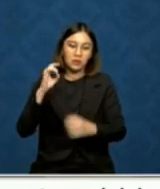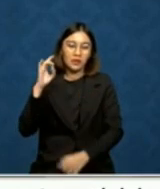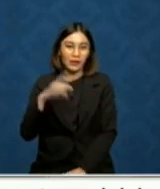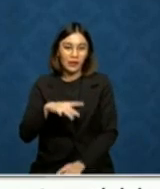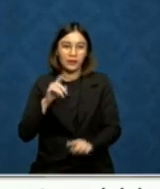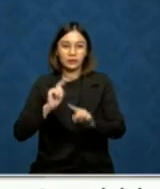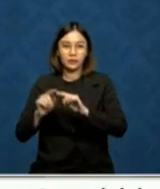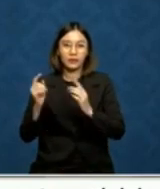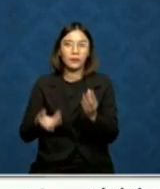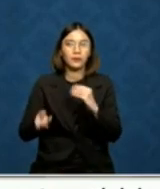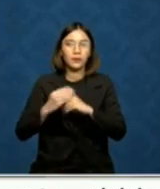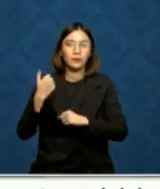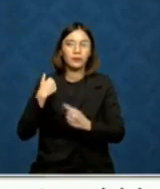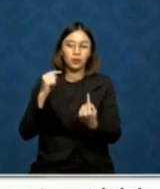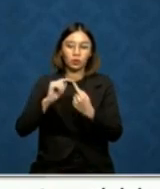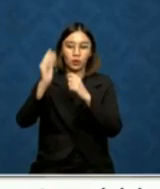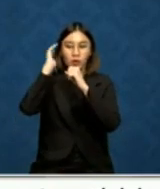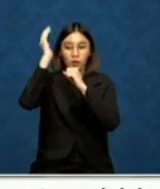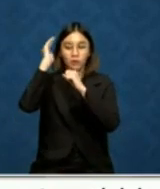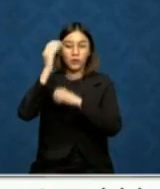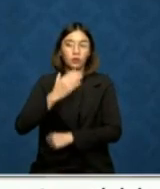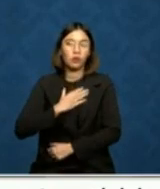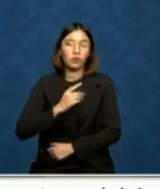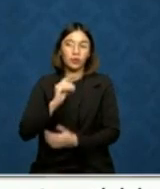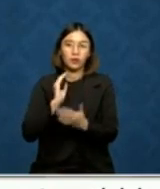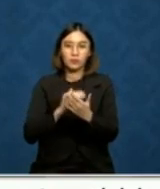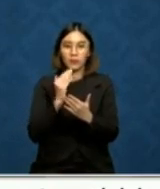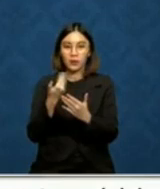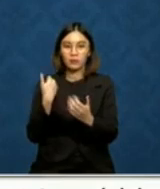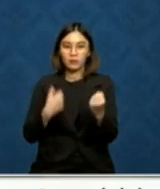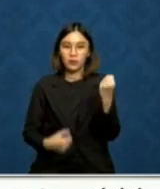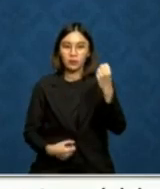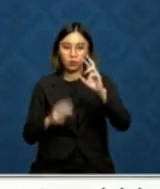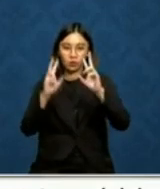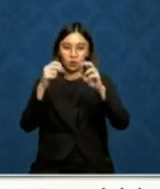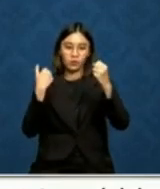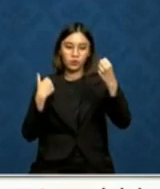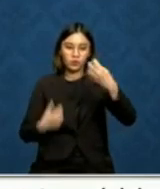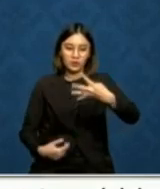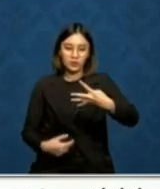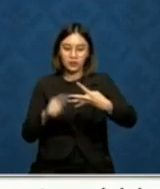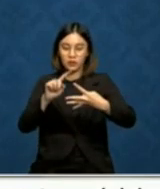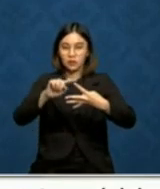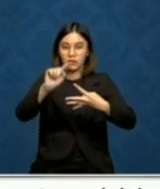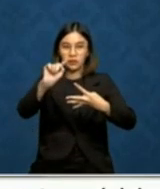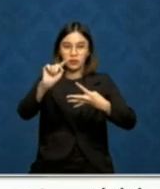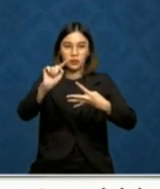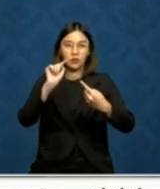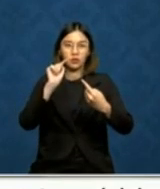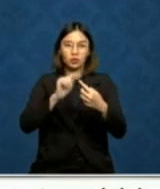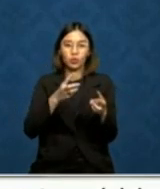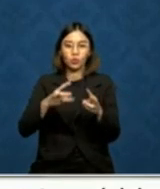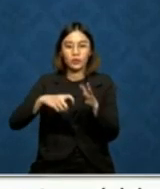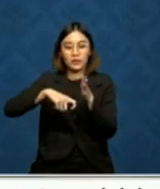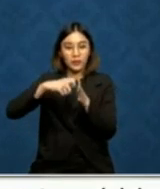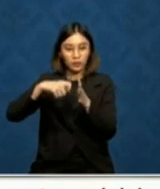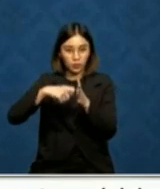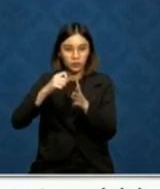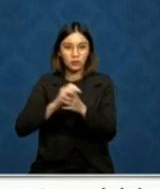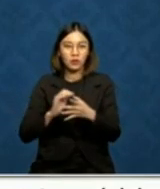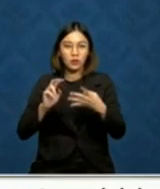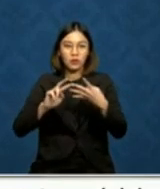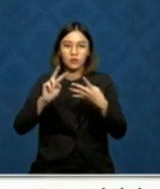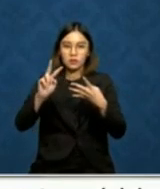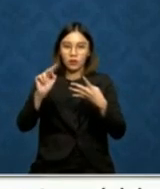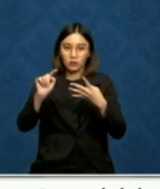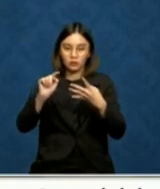ากยิ่งขึ้นโดยในการอภิปรายของผมจะแบ่งออกเป็น4หัวข้อก็คือส่วนที่1หลักการและเหตุผลส่